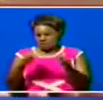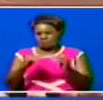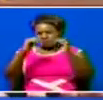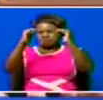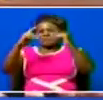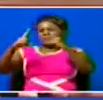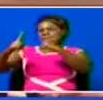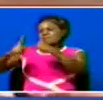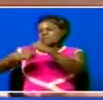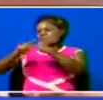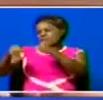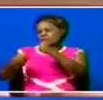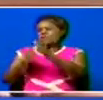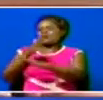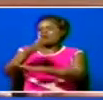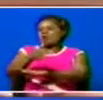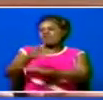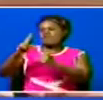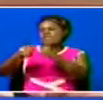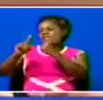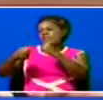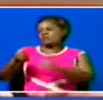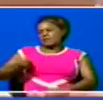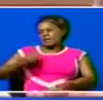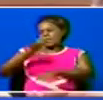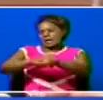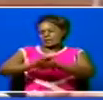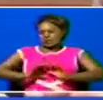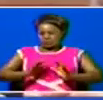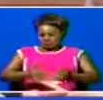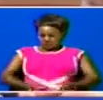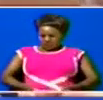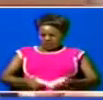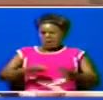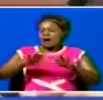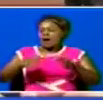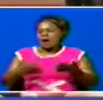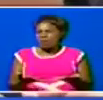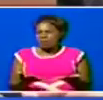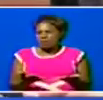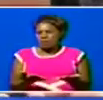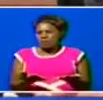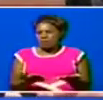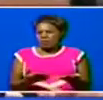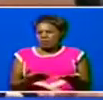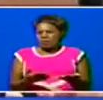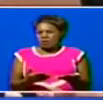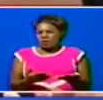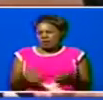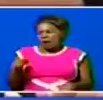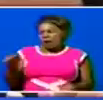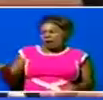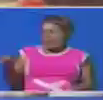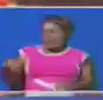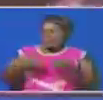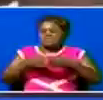to 6,000, over 6,000 girls getting pregnant. That is a result of having to engage in early